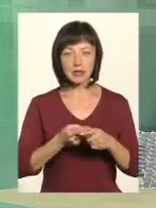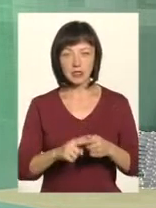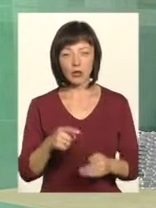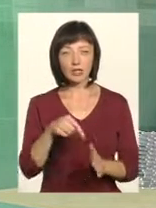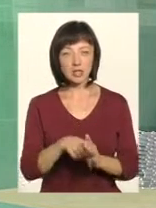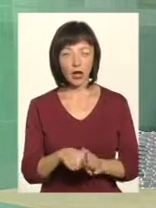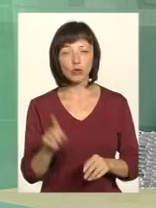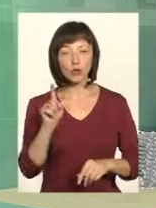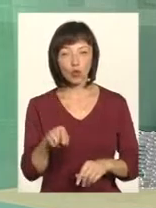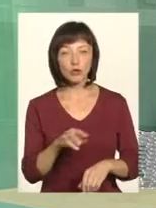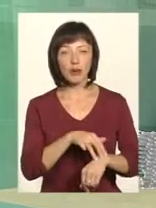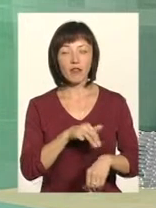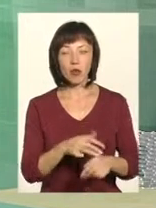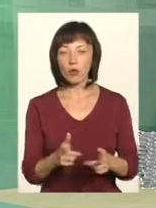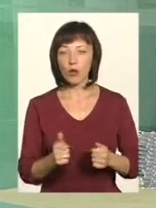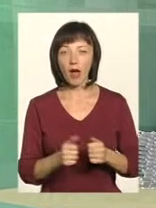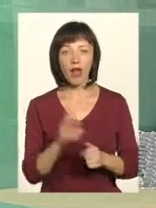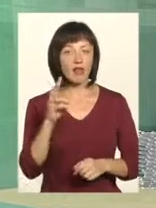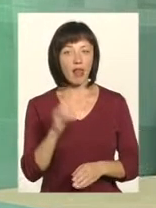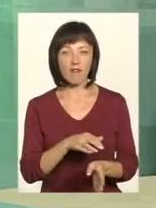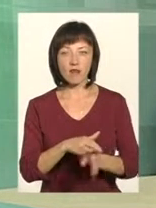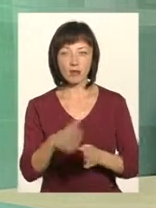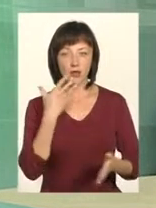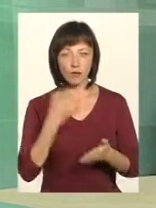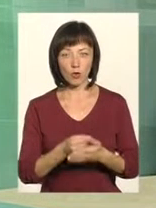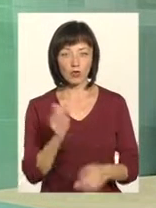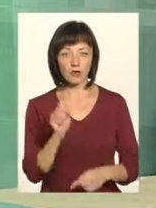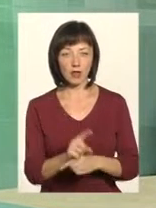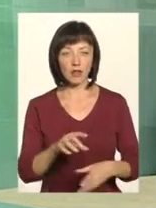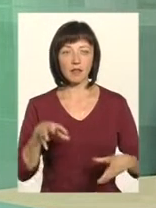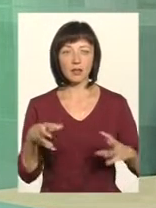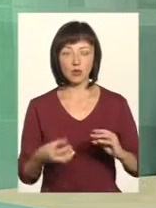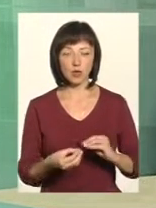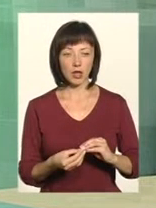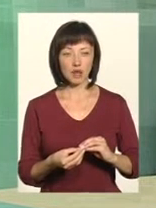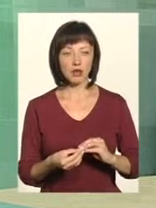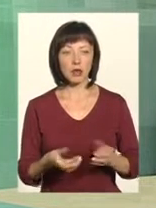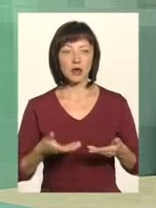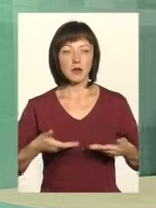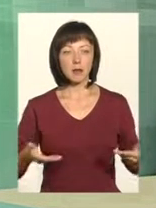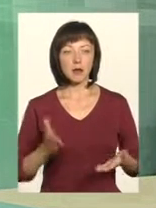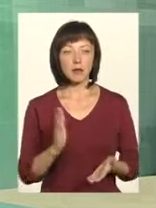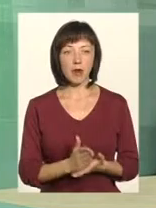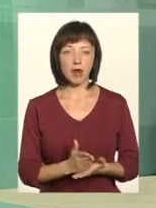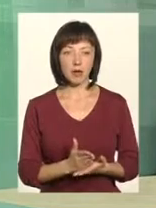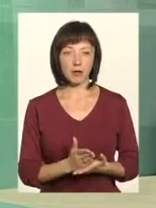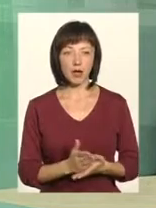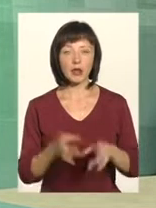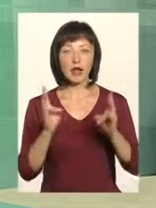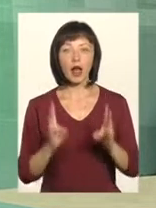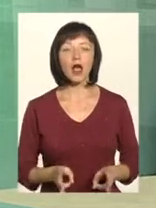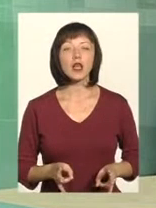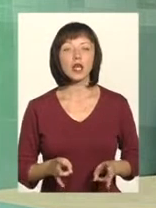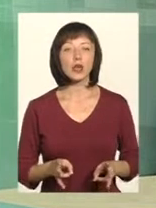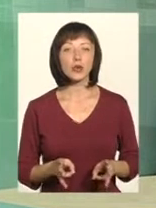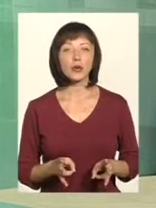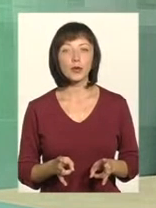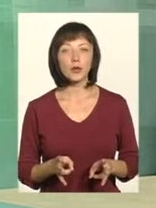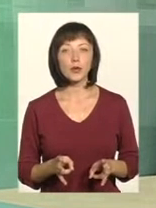що правоохоронні органи не виконали свого завдання. В результаті ми маємо трагедію,